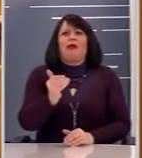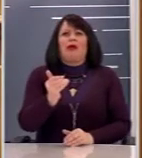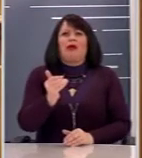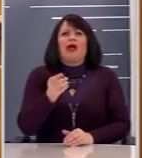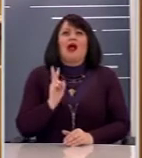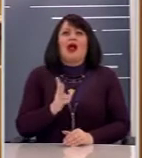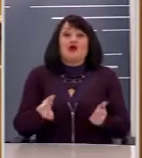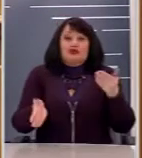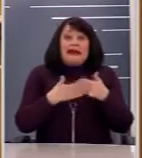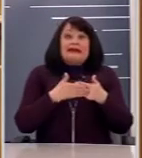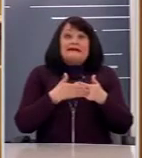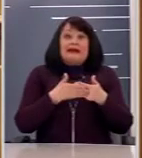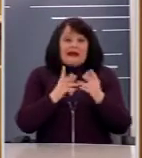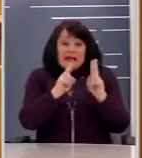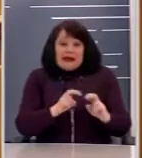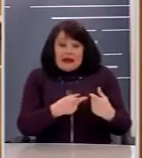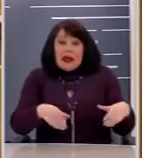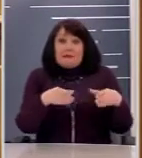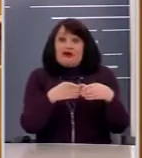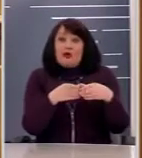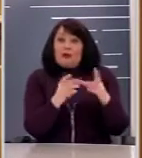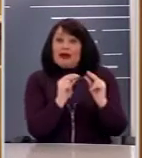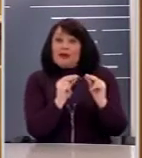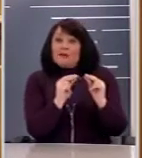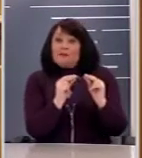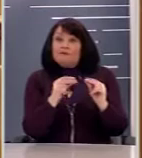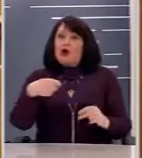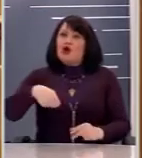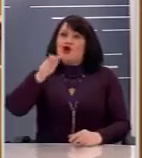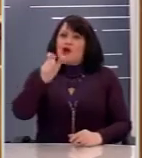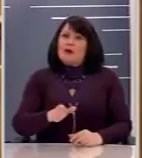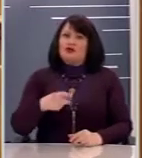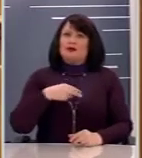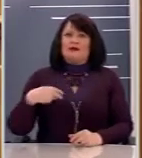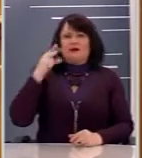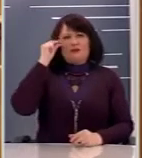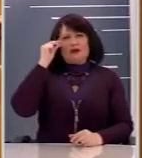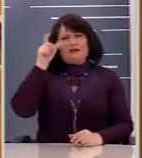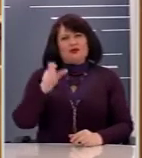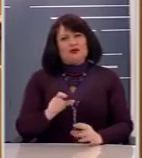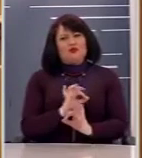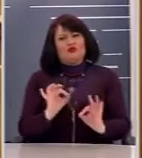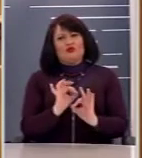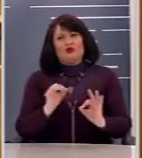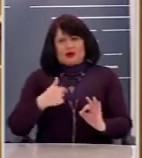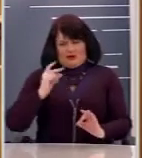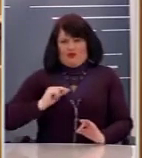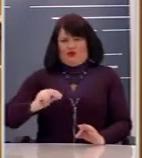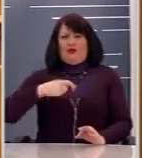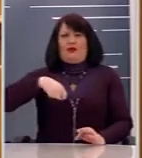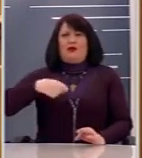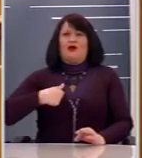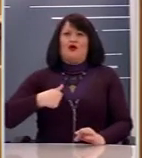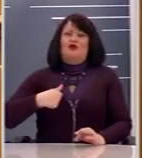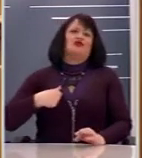και όχι ανοιχτή. Δεν είναι εδώ ο κ. Λοβέρδος, είναι ο νομικός, συγκροτημένος, είναι καθηγητής πανεπιστημίου. Δύο πράγματα θα το πω, εγώ δικηγόρος είμαι. Είναι δυνατόν